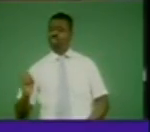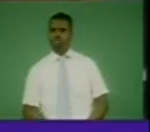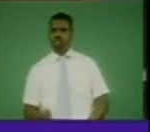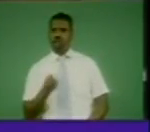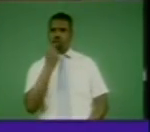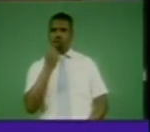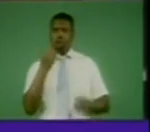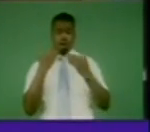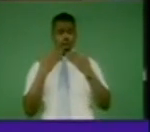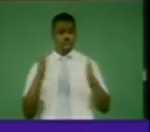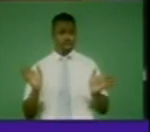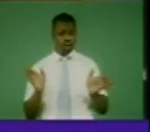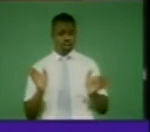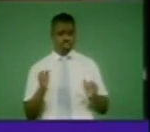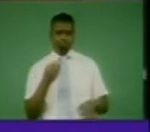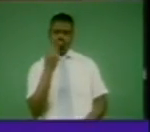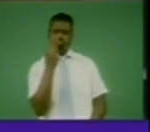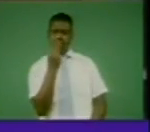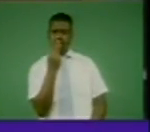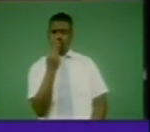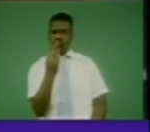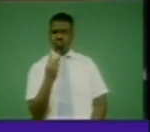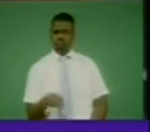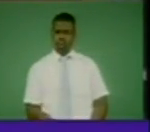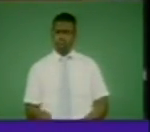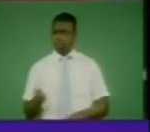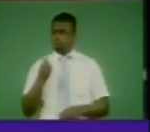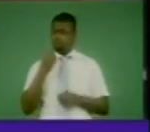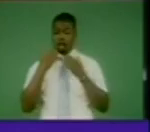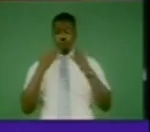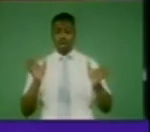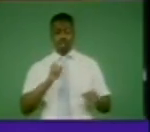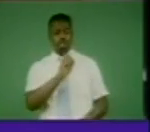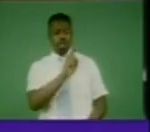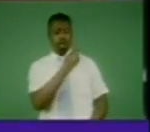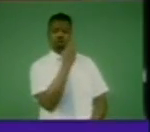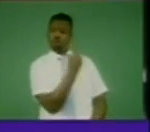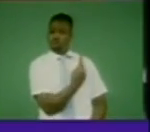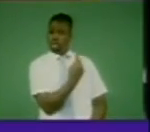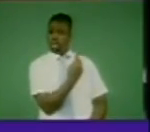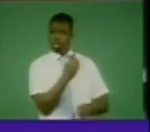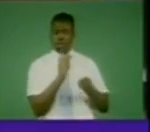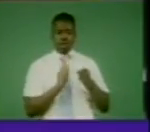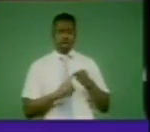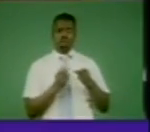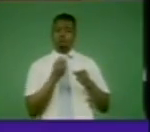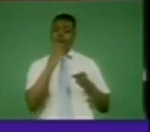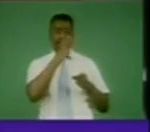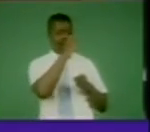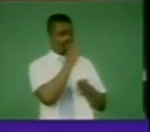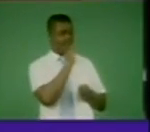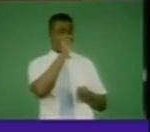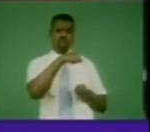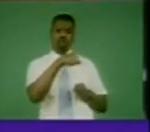kura 303. Kura za wazi hapana ni kura moja kwenye kila ibara. Kura za siri ndio kura 30 kwenye kila